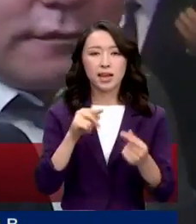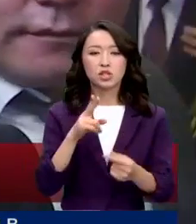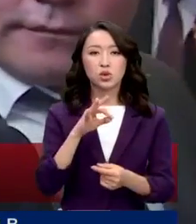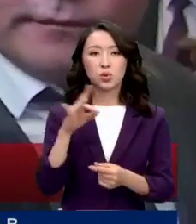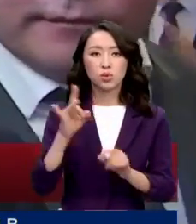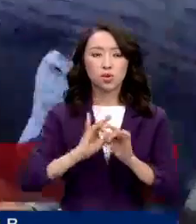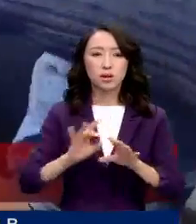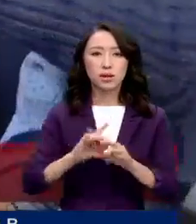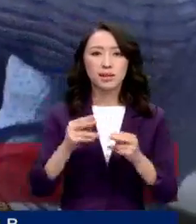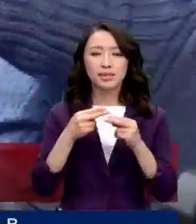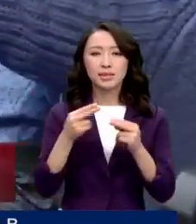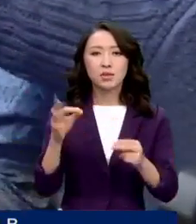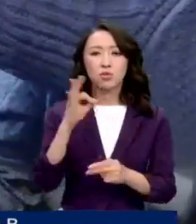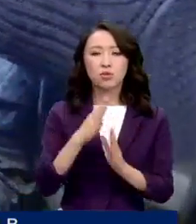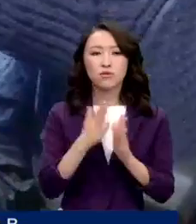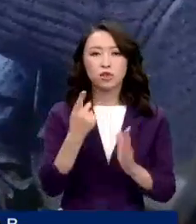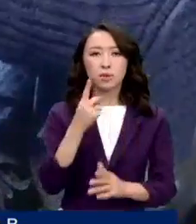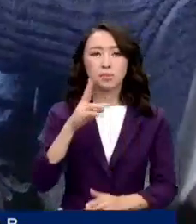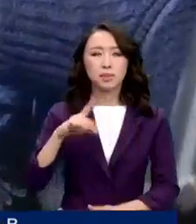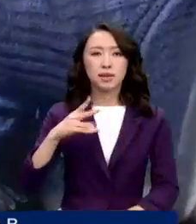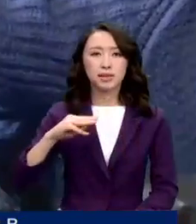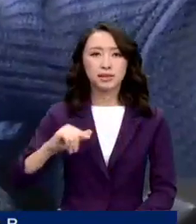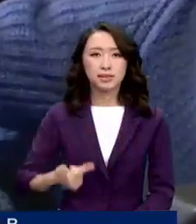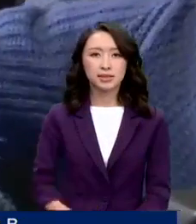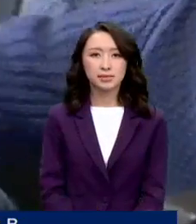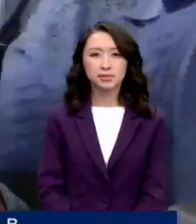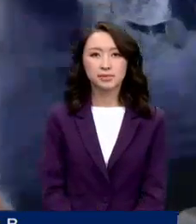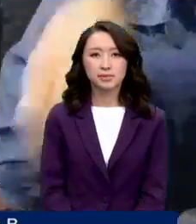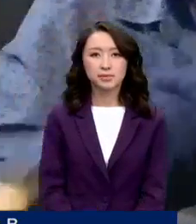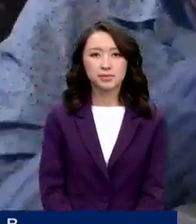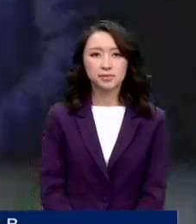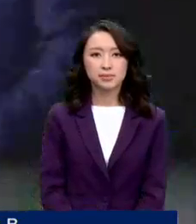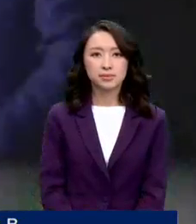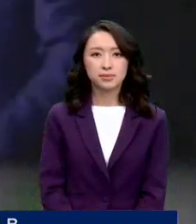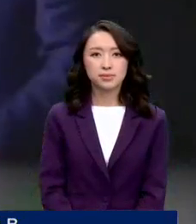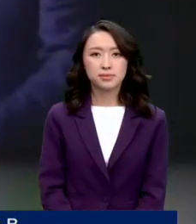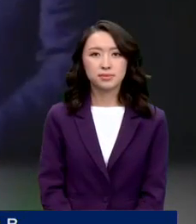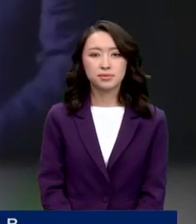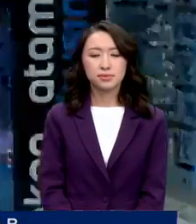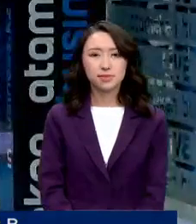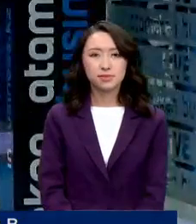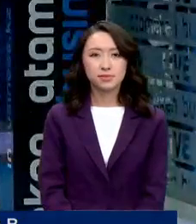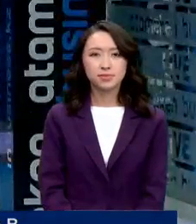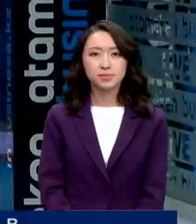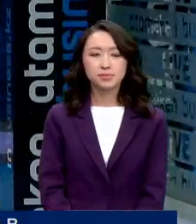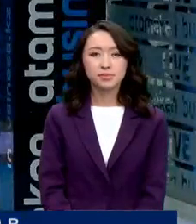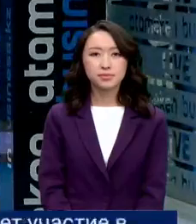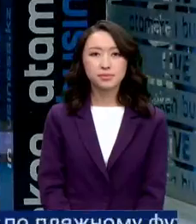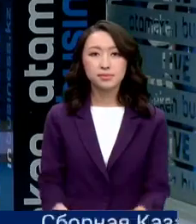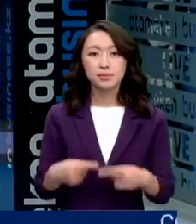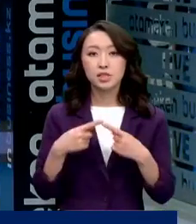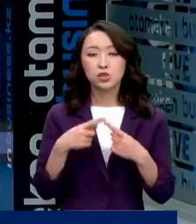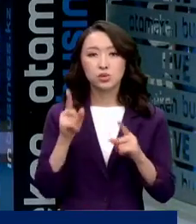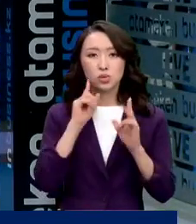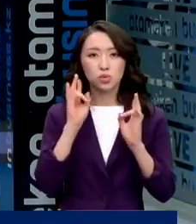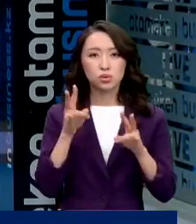что речь идет о свыше 1 миллиарда тенге. Теперь к другому